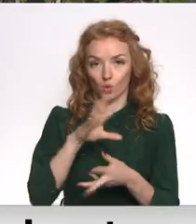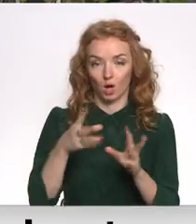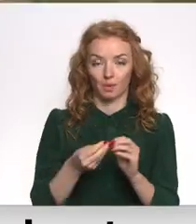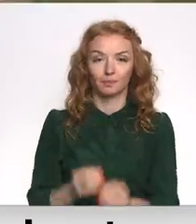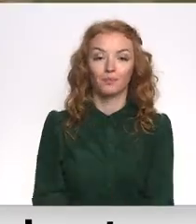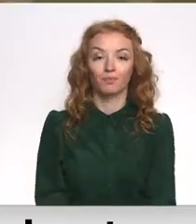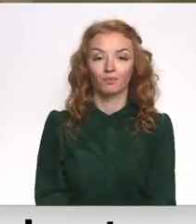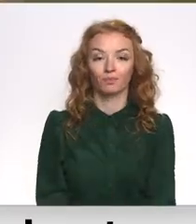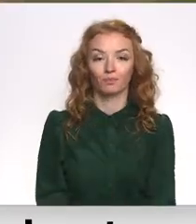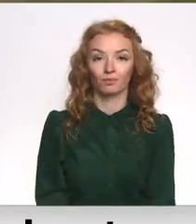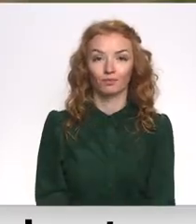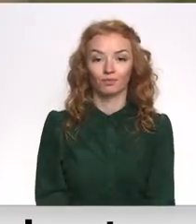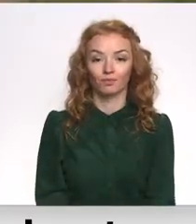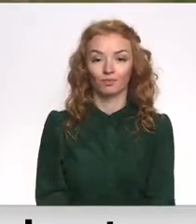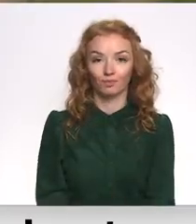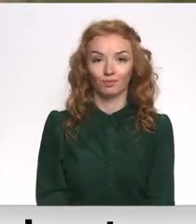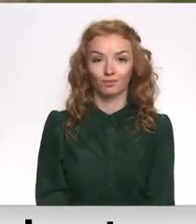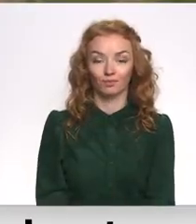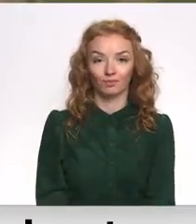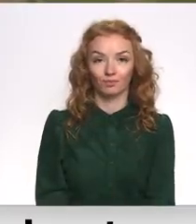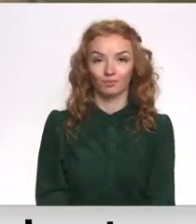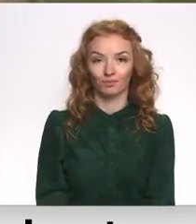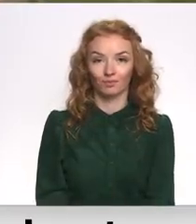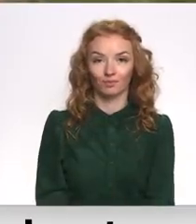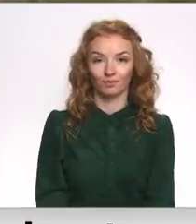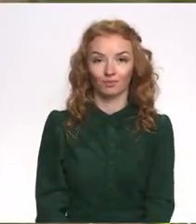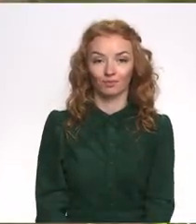tūkstošiem eiro. Sandra Leitāne, Andris Pāns, Vidzemes televīzija.